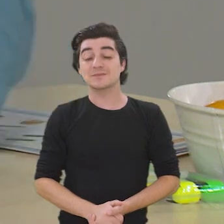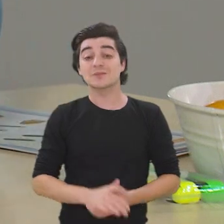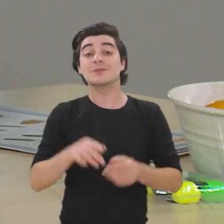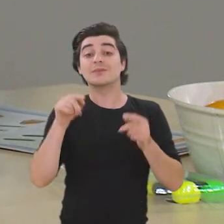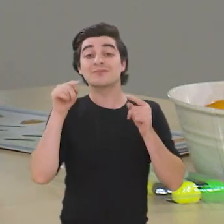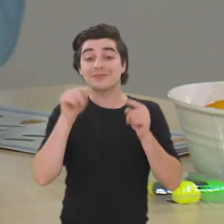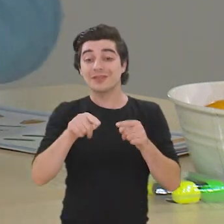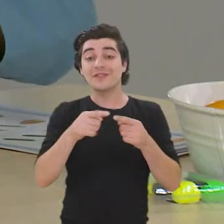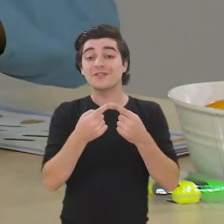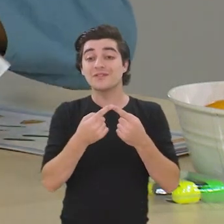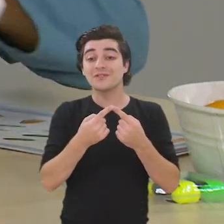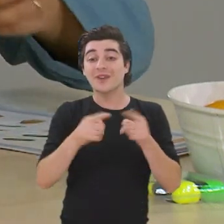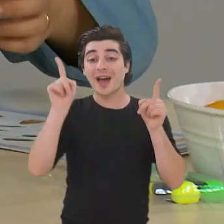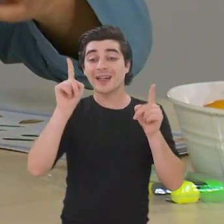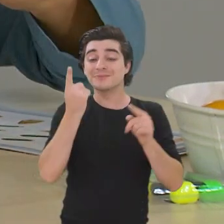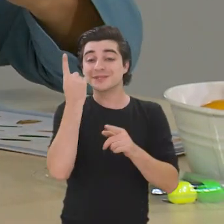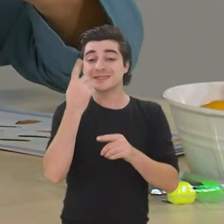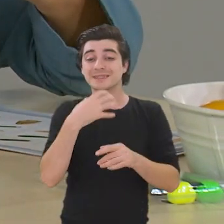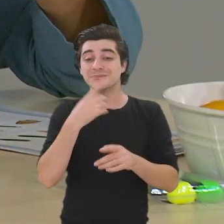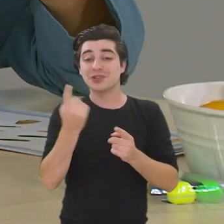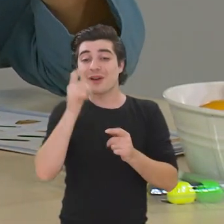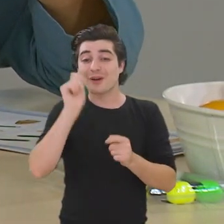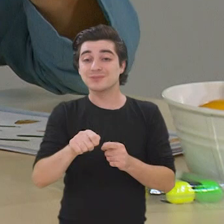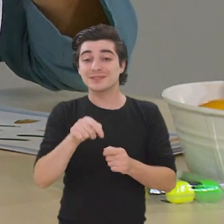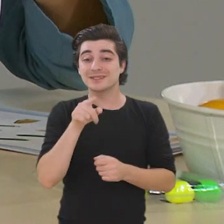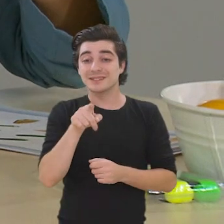Bu sefer farklı bir işaretleme şekli geldi.